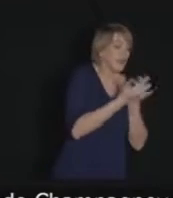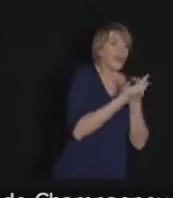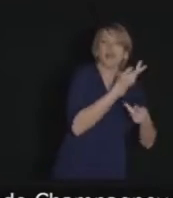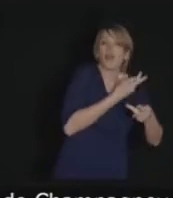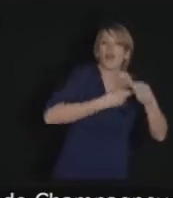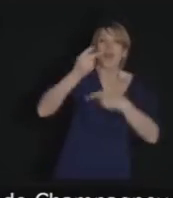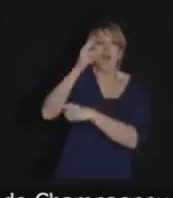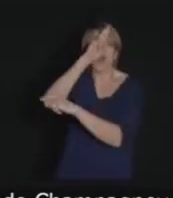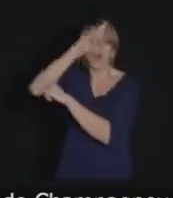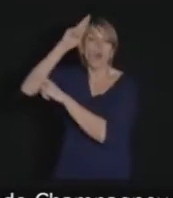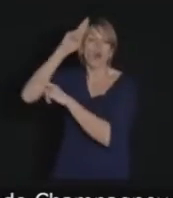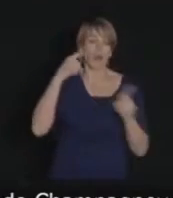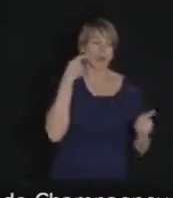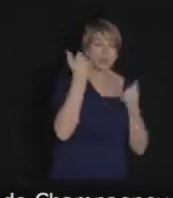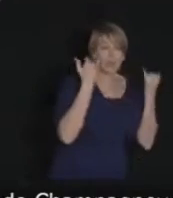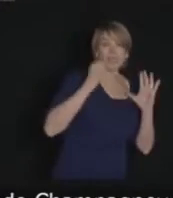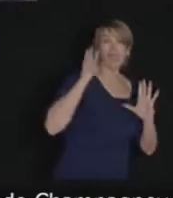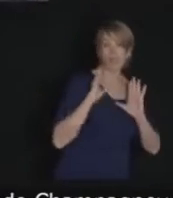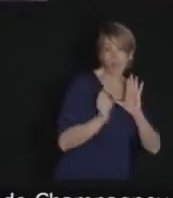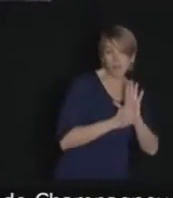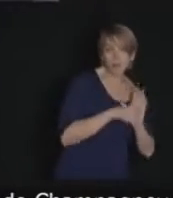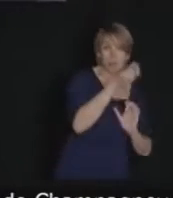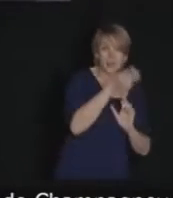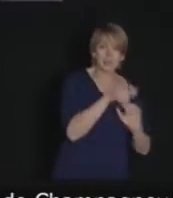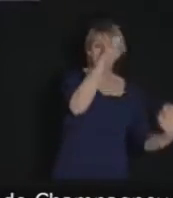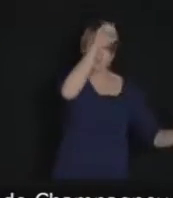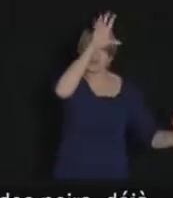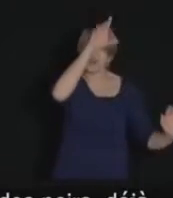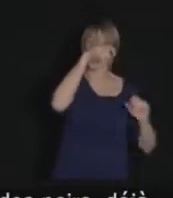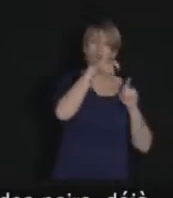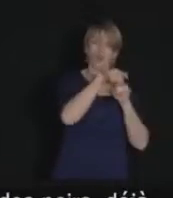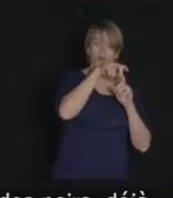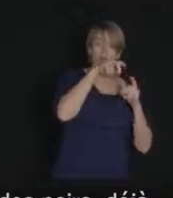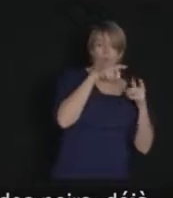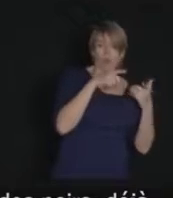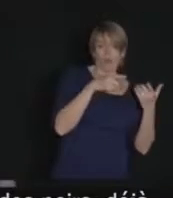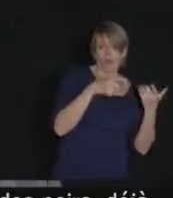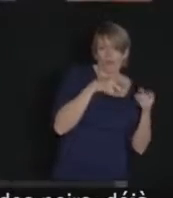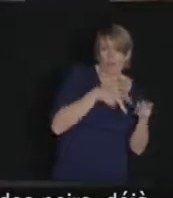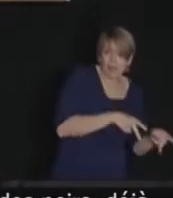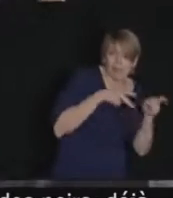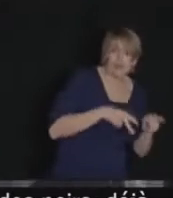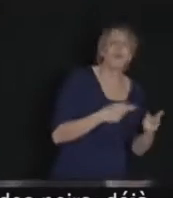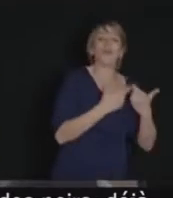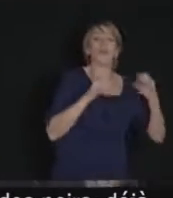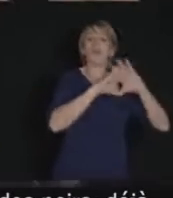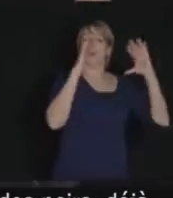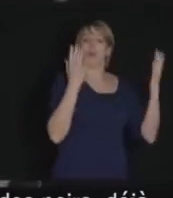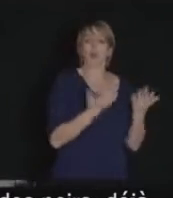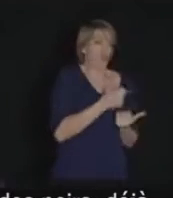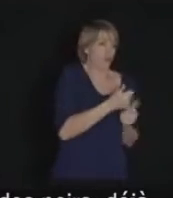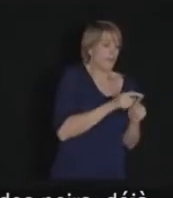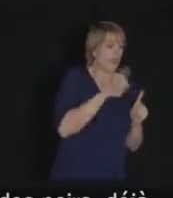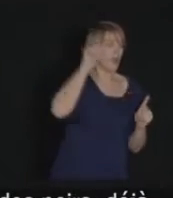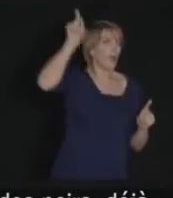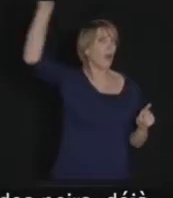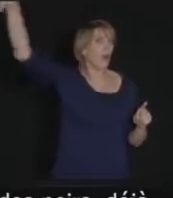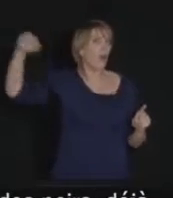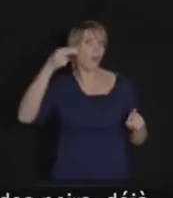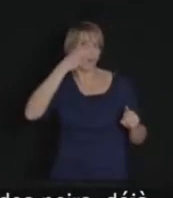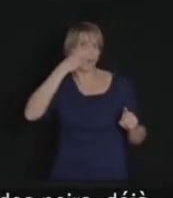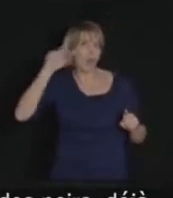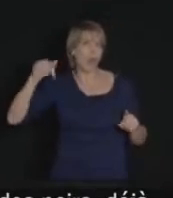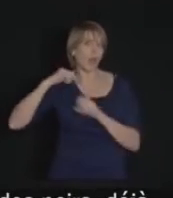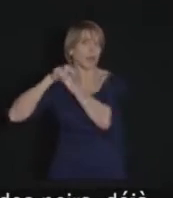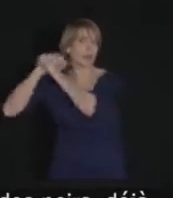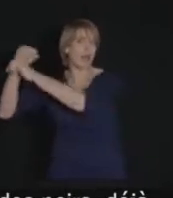roi. Imaginez-vous à Champagné, où ce sont des mineurs, des bûcherons, des paysans, se sont préoccupés de gens qui étaient